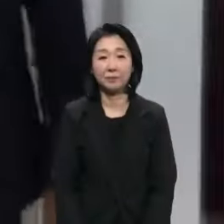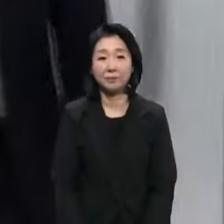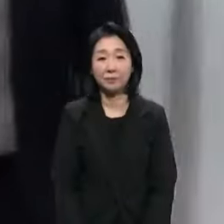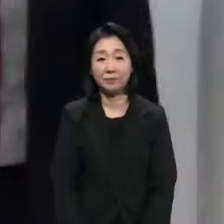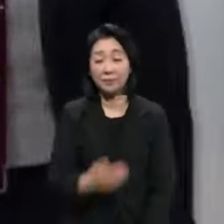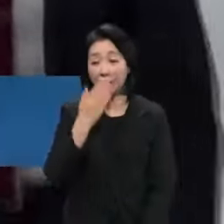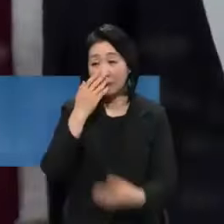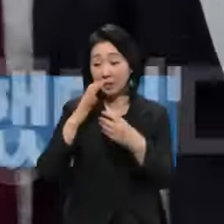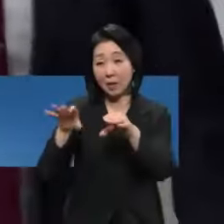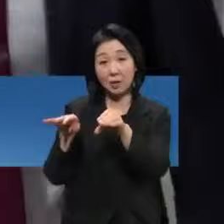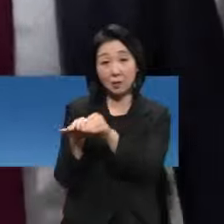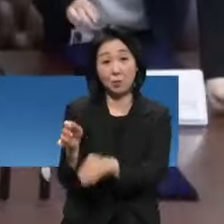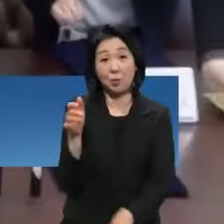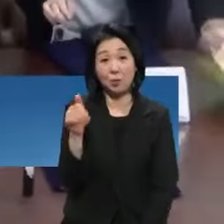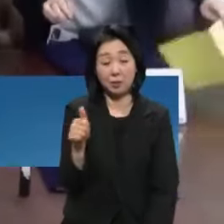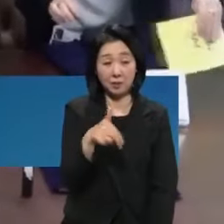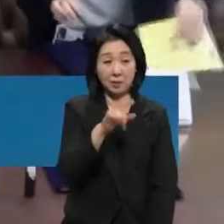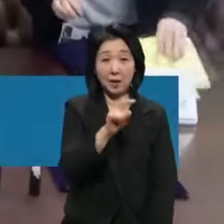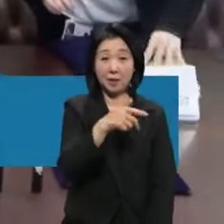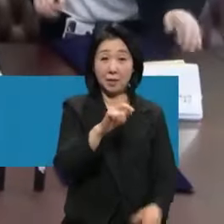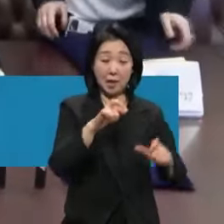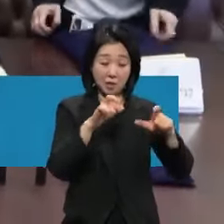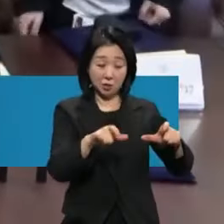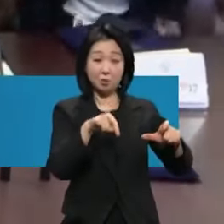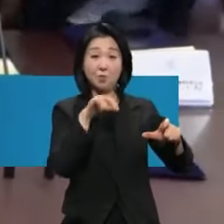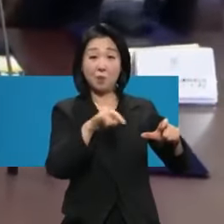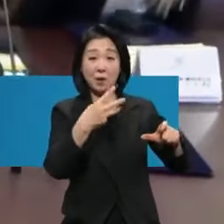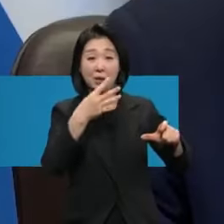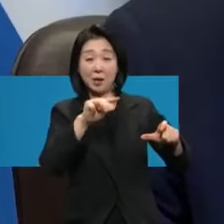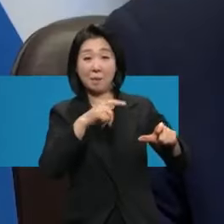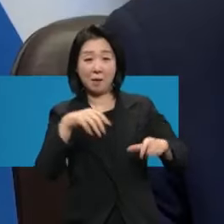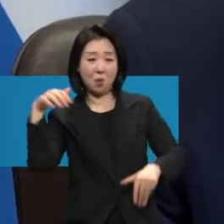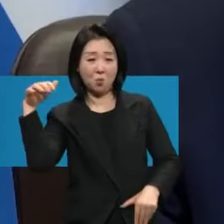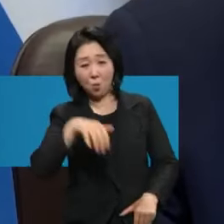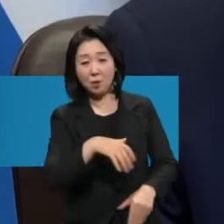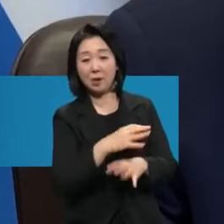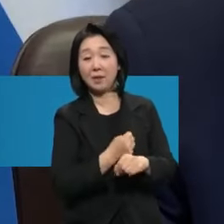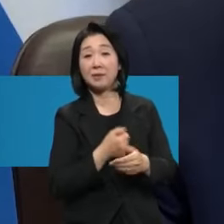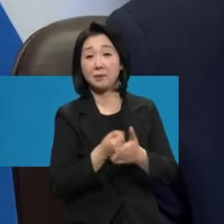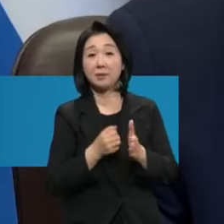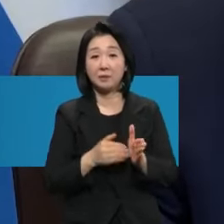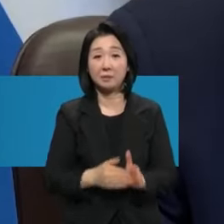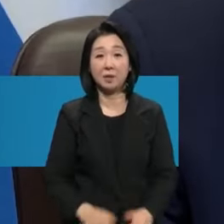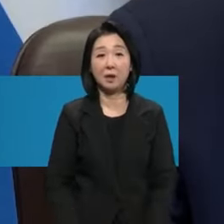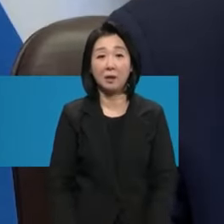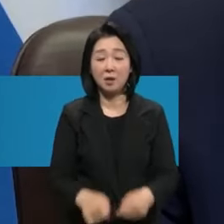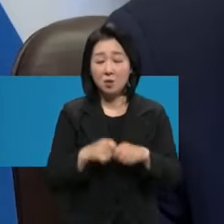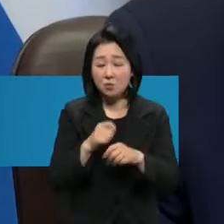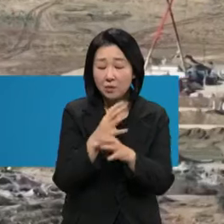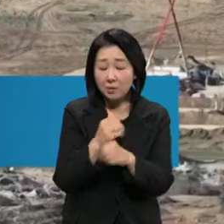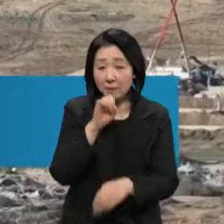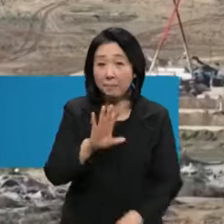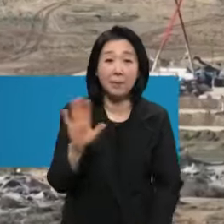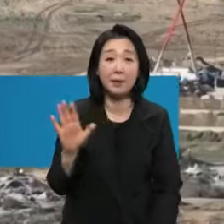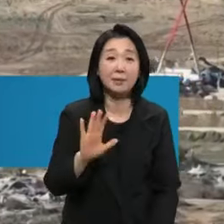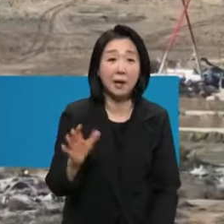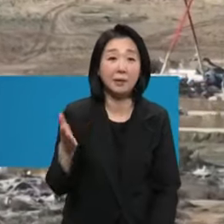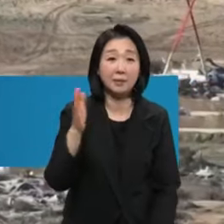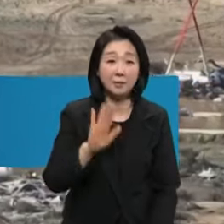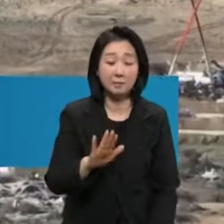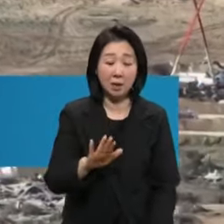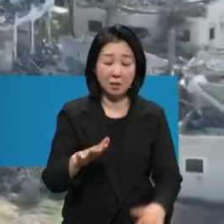네타냐후 이스라엘 총리가 가자지구 남단 도시 라파를 공격할 날짜를 정했다고 밝혔습니다. 구체적인 날짜를 언급하진